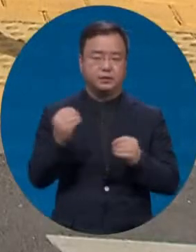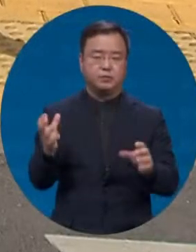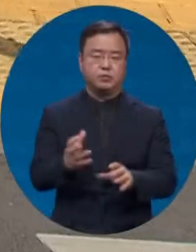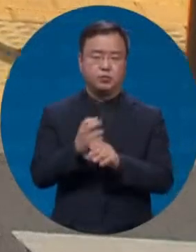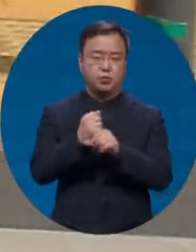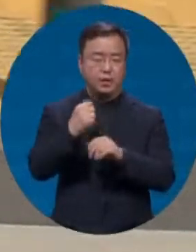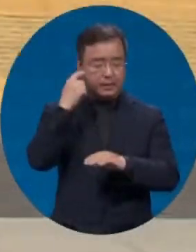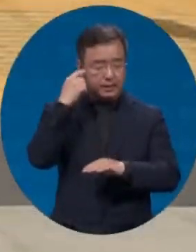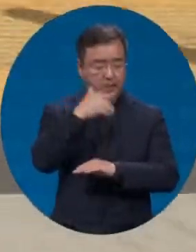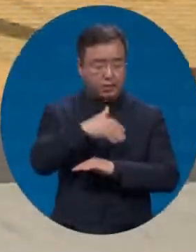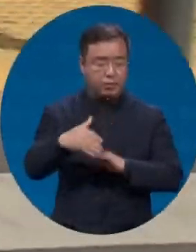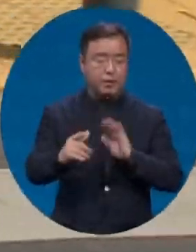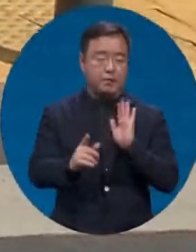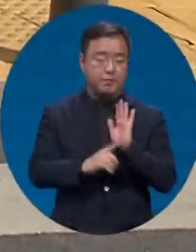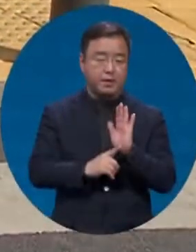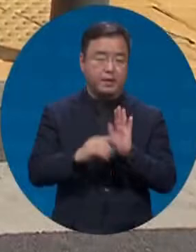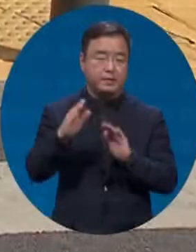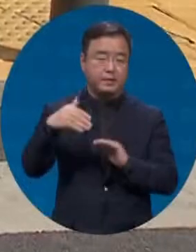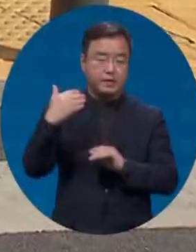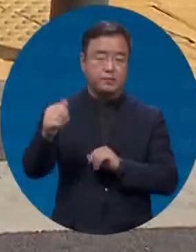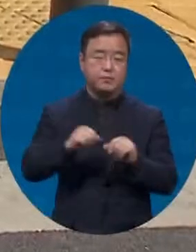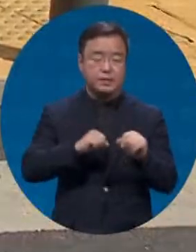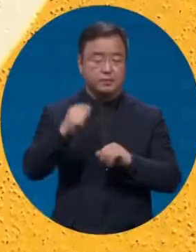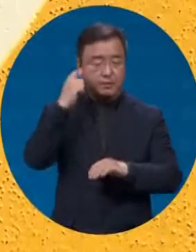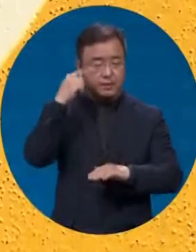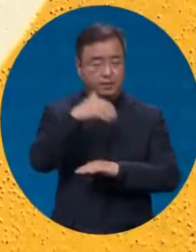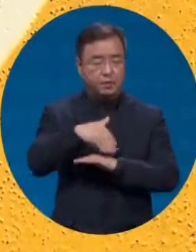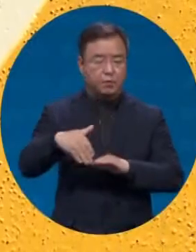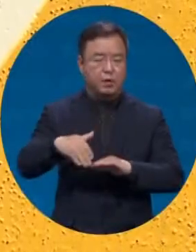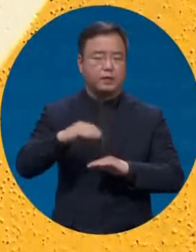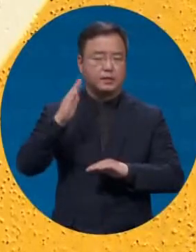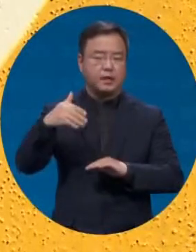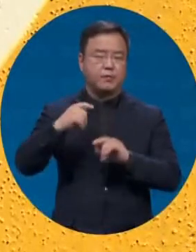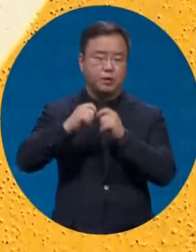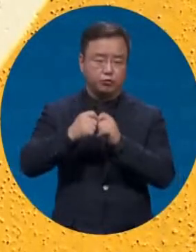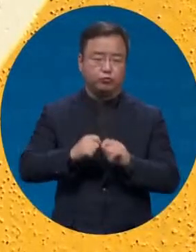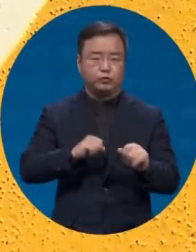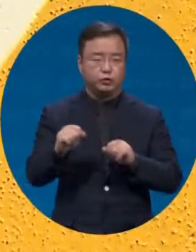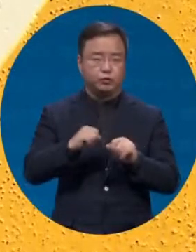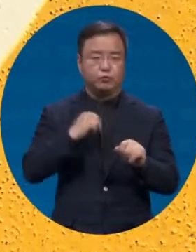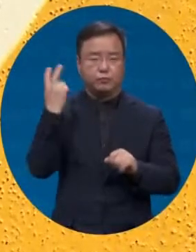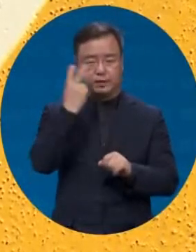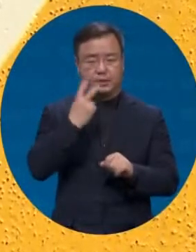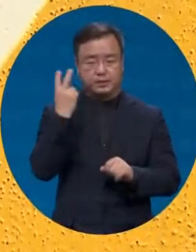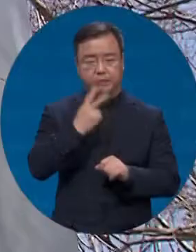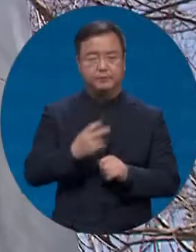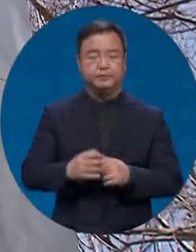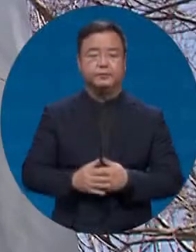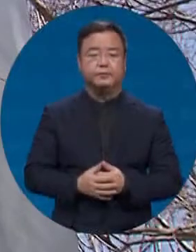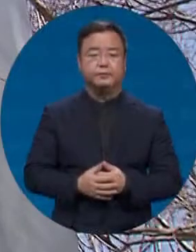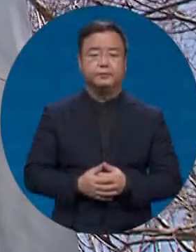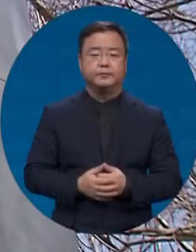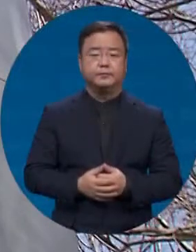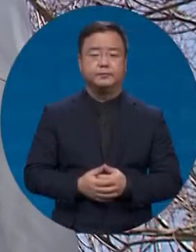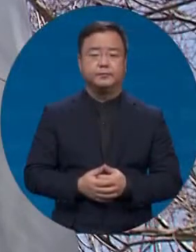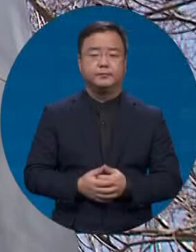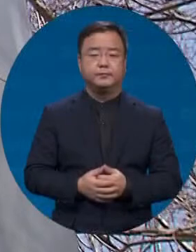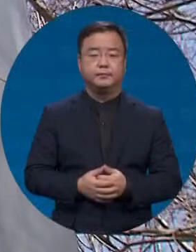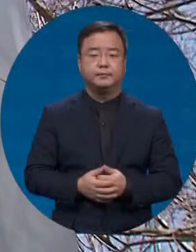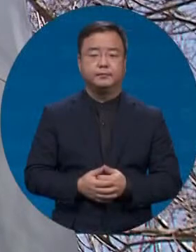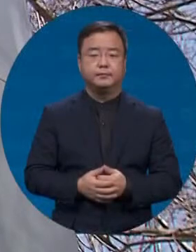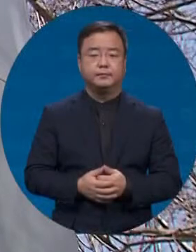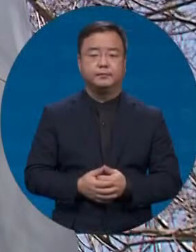바탕으로 매년 치 행 계획을 수립하고 구체적인 이행 상황을 점검해 나가기로 했습니다 ebsu 수 이상